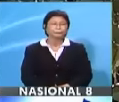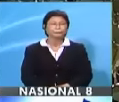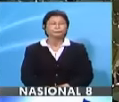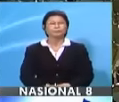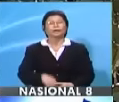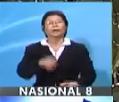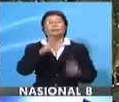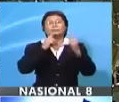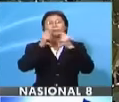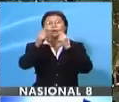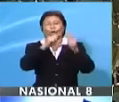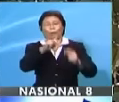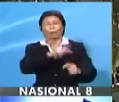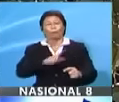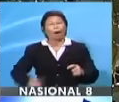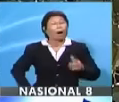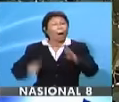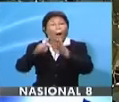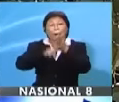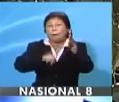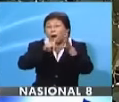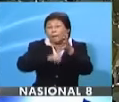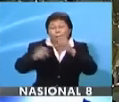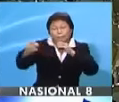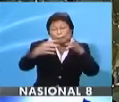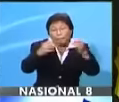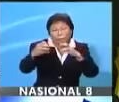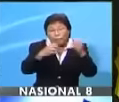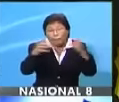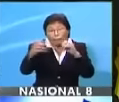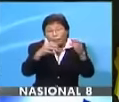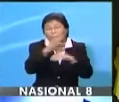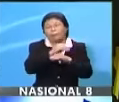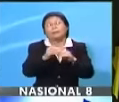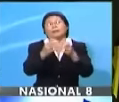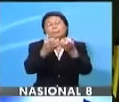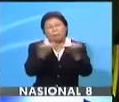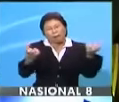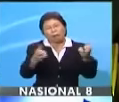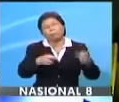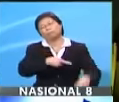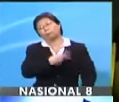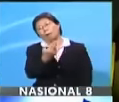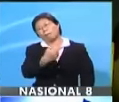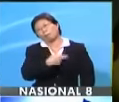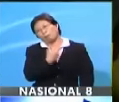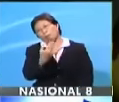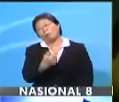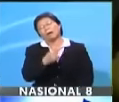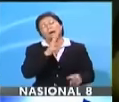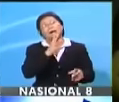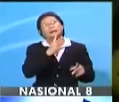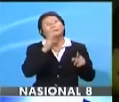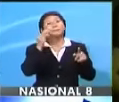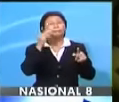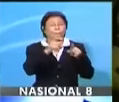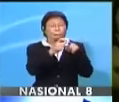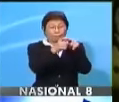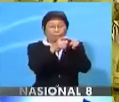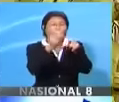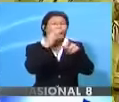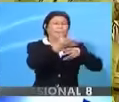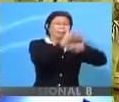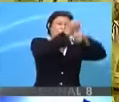Titah Seri Paduka, sebarang perbalahan dan perpecahan akan hanya merugikan, bak kata pepatah Melayu lama, yang